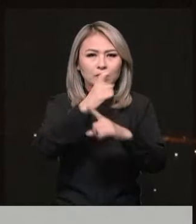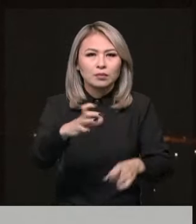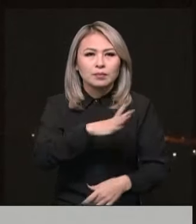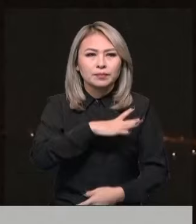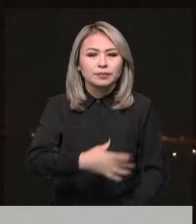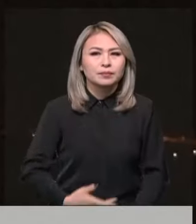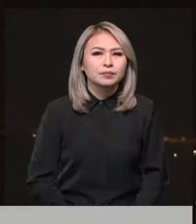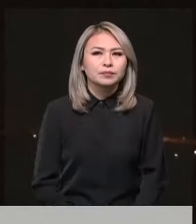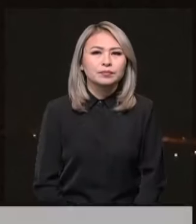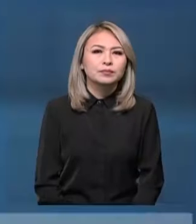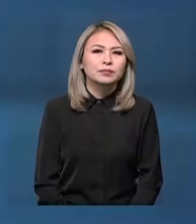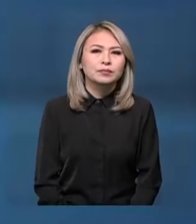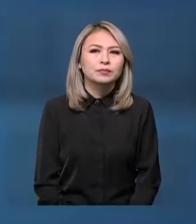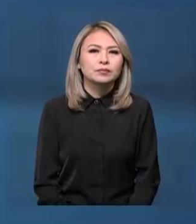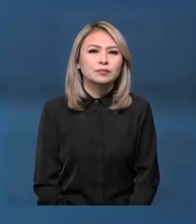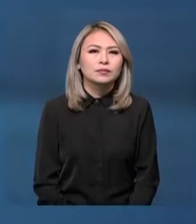мәлімдеген.